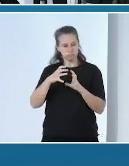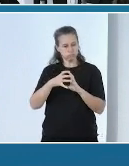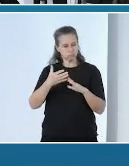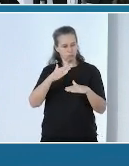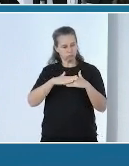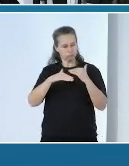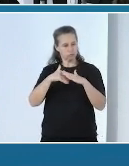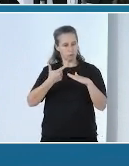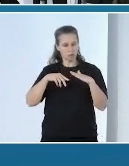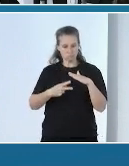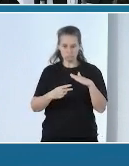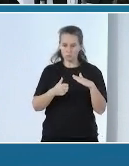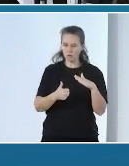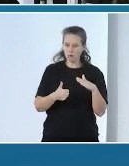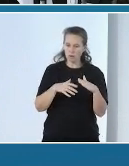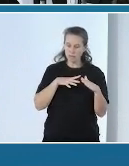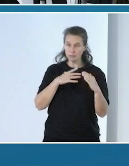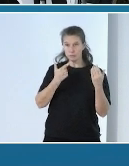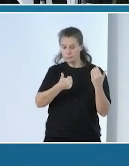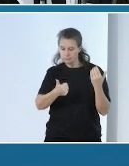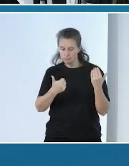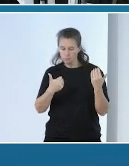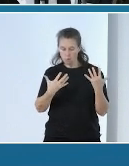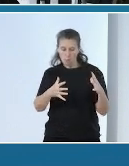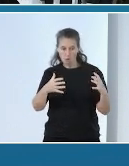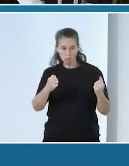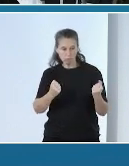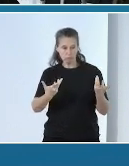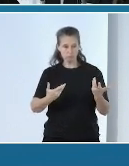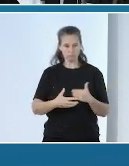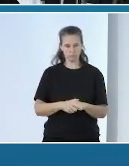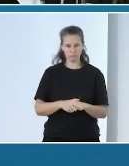forcément il n'a pas d'appui. Voilà.